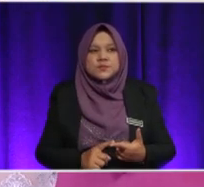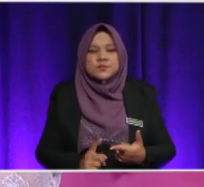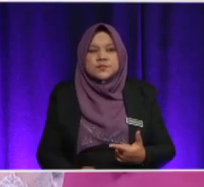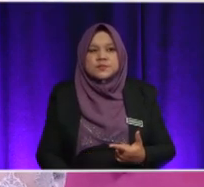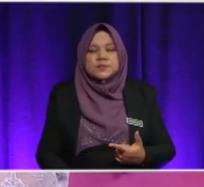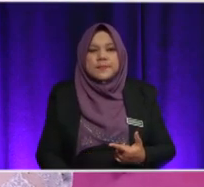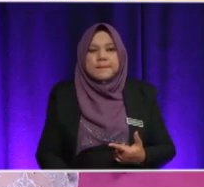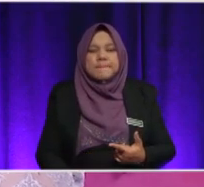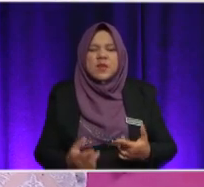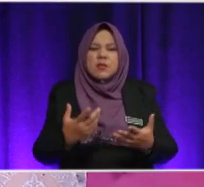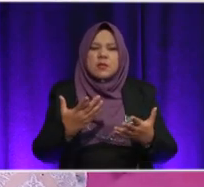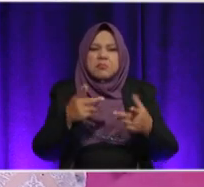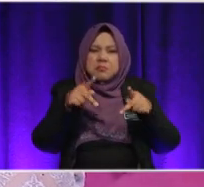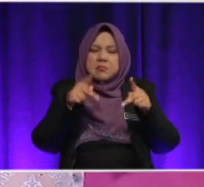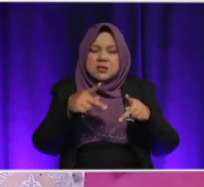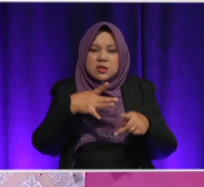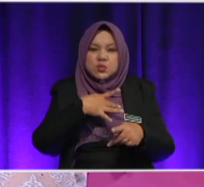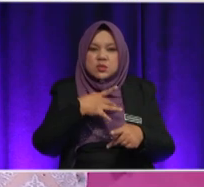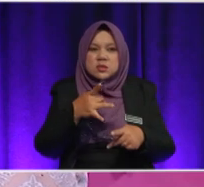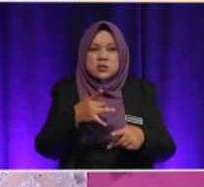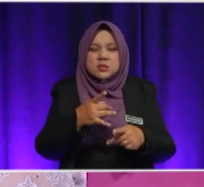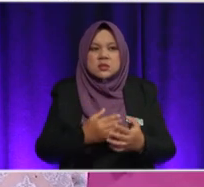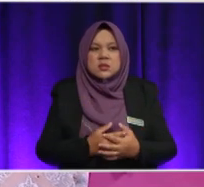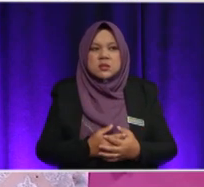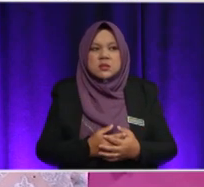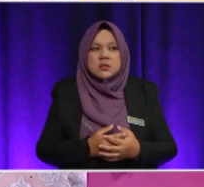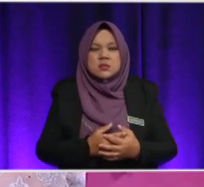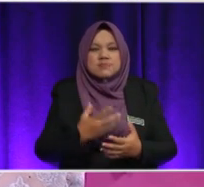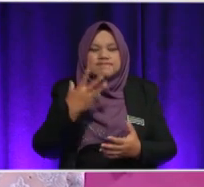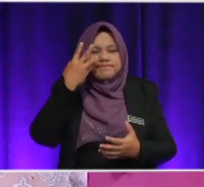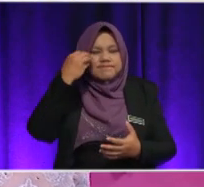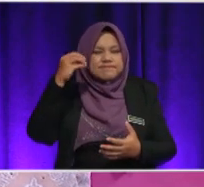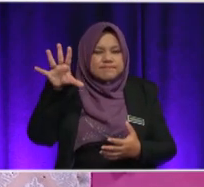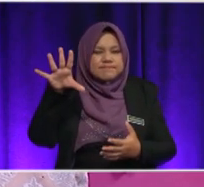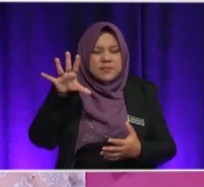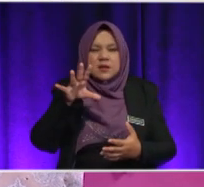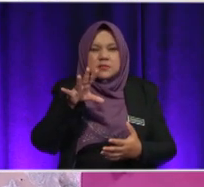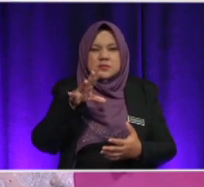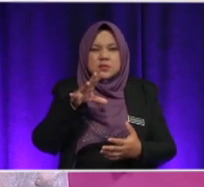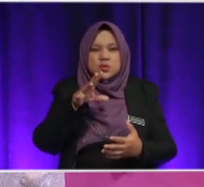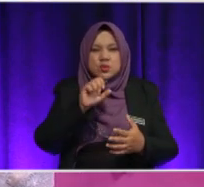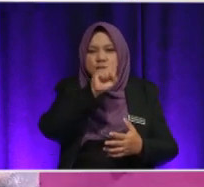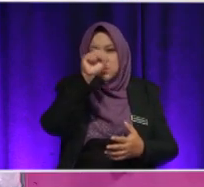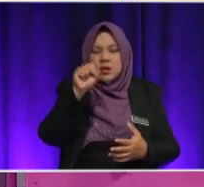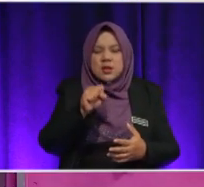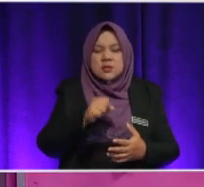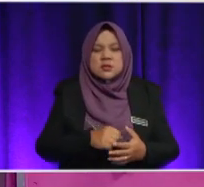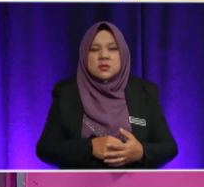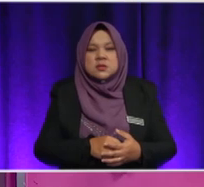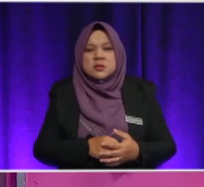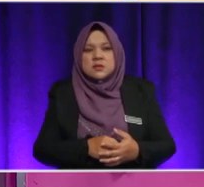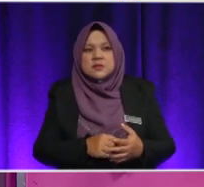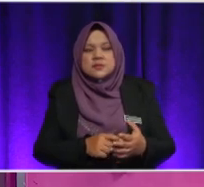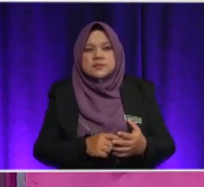belajar di Suka Ibnu akan terlepas pandang persoalan ini yang